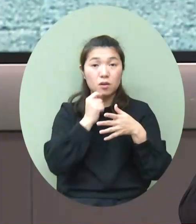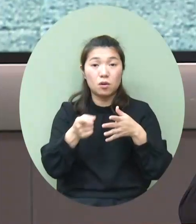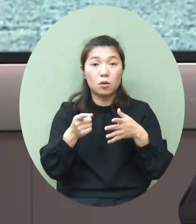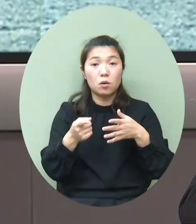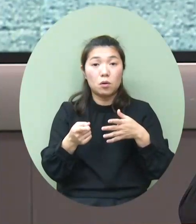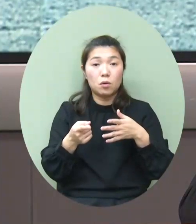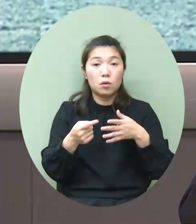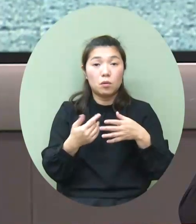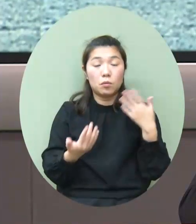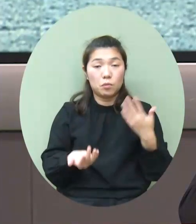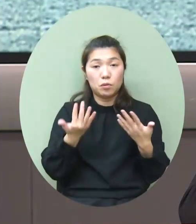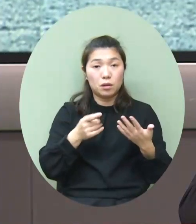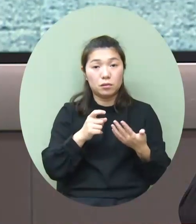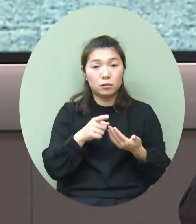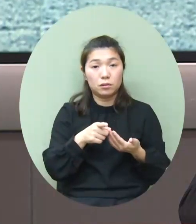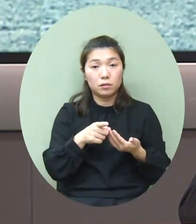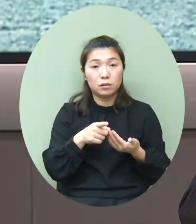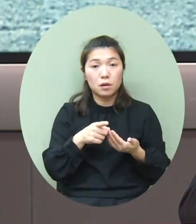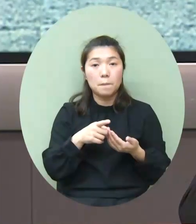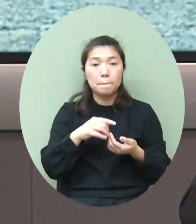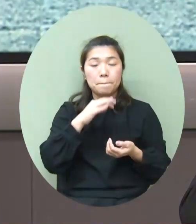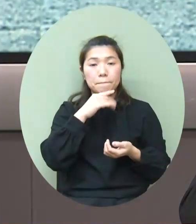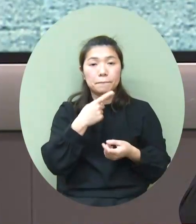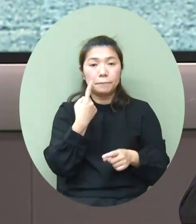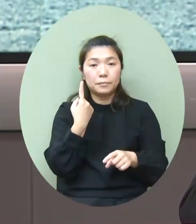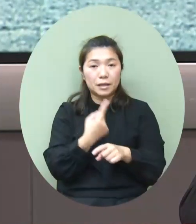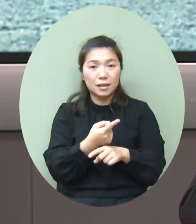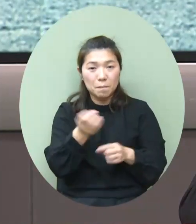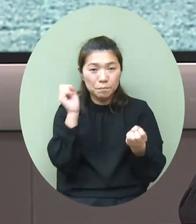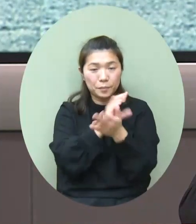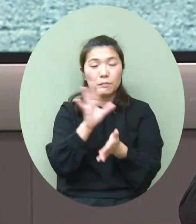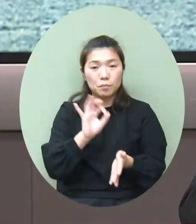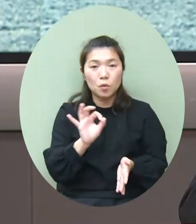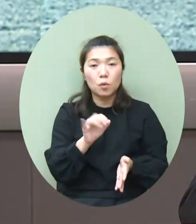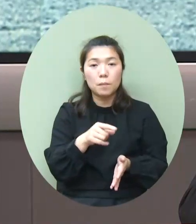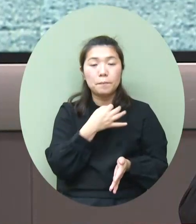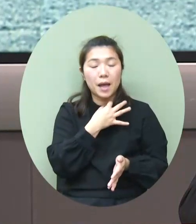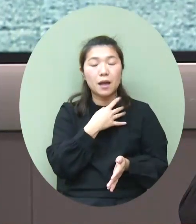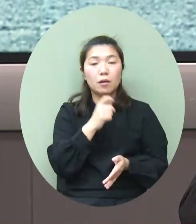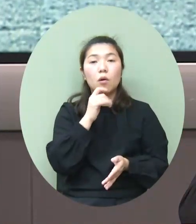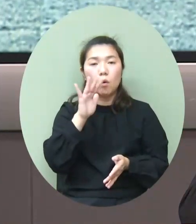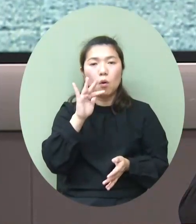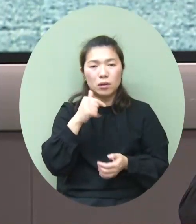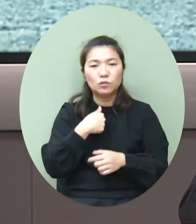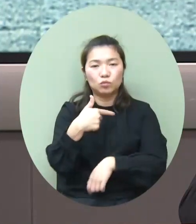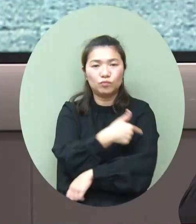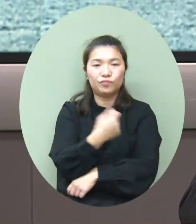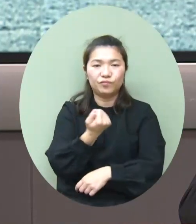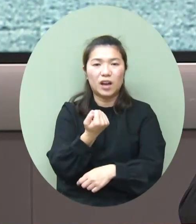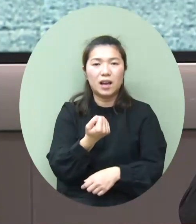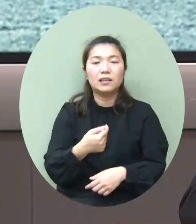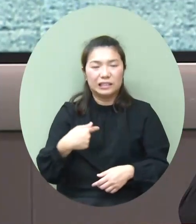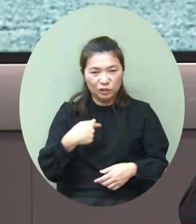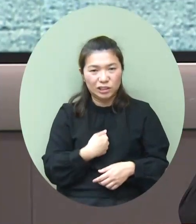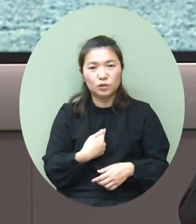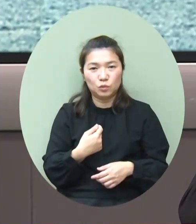苗的院友，他们如果还没受感染的话，其实是可以继续接种